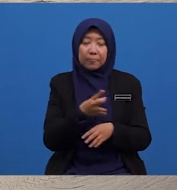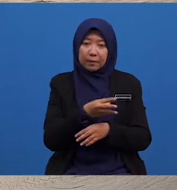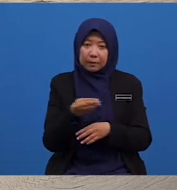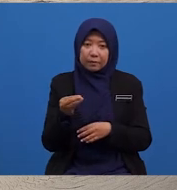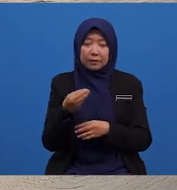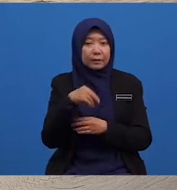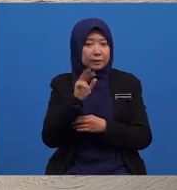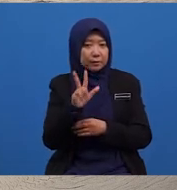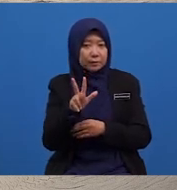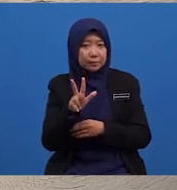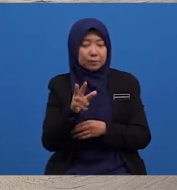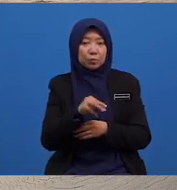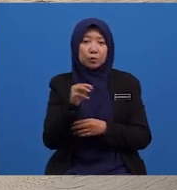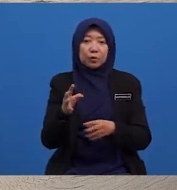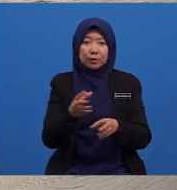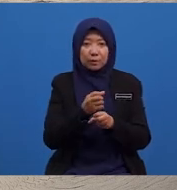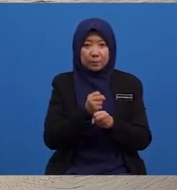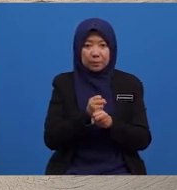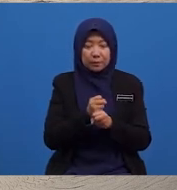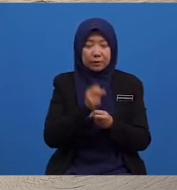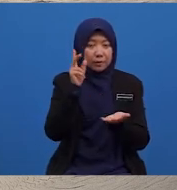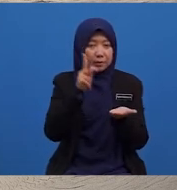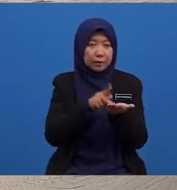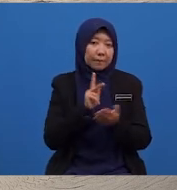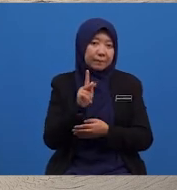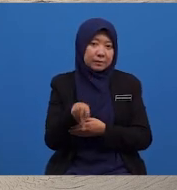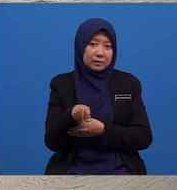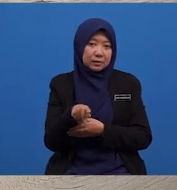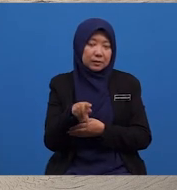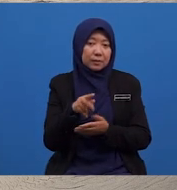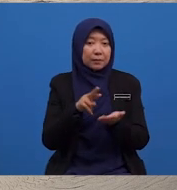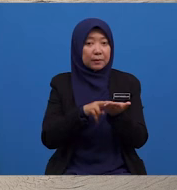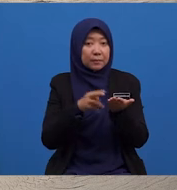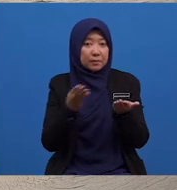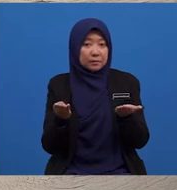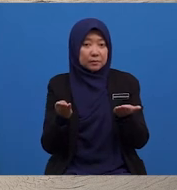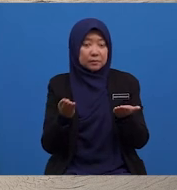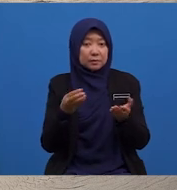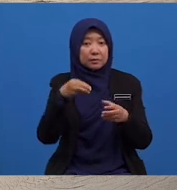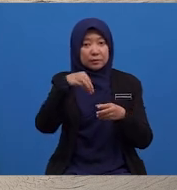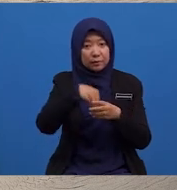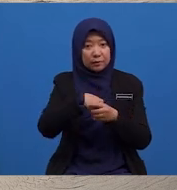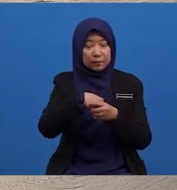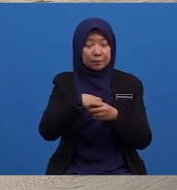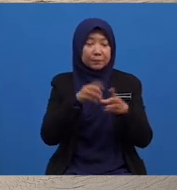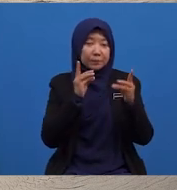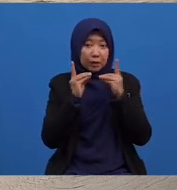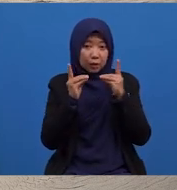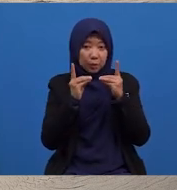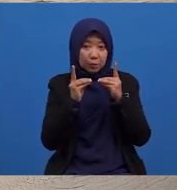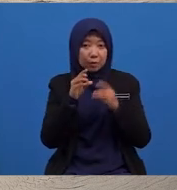yang ketiga, murid dapat mengenal pasti peribahasa yang terkandung dalam